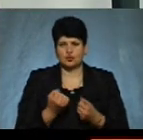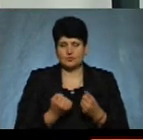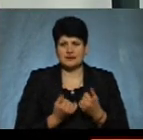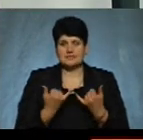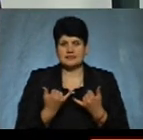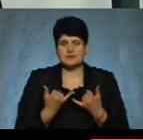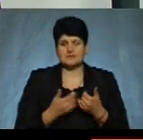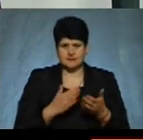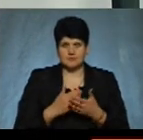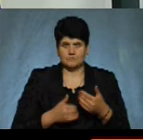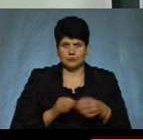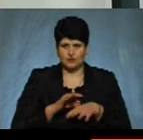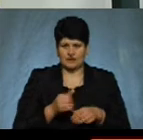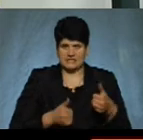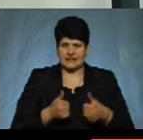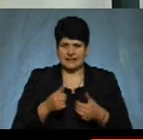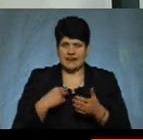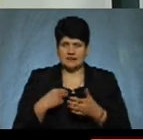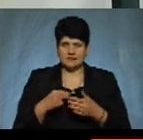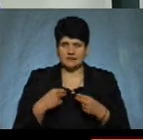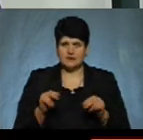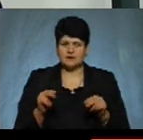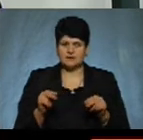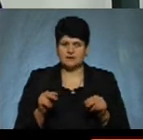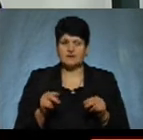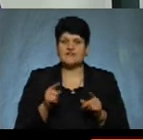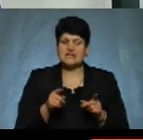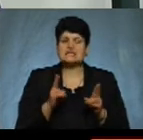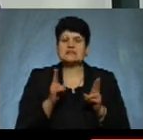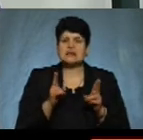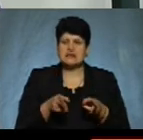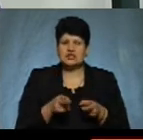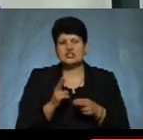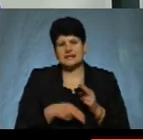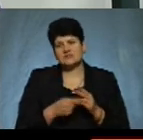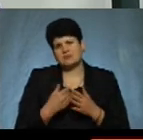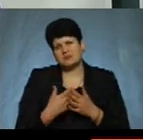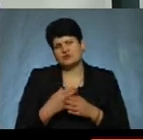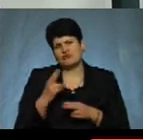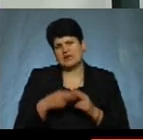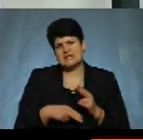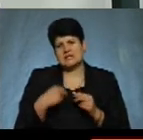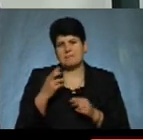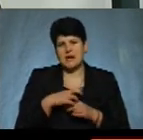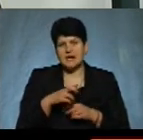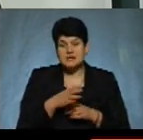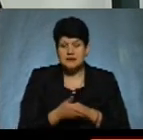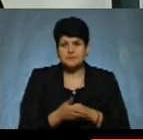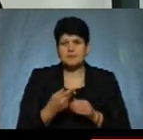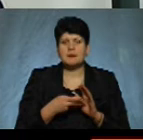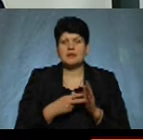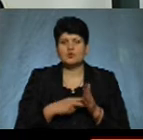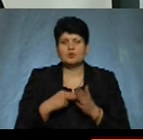відбувається тендер, так? Так, зараз відбувається тендер. Він закінчиться десь в кінці березня. Ми плануємо